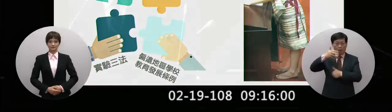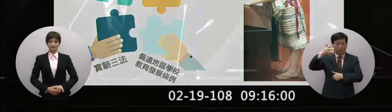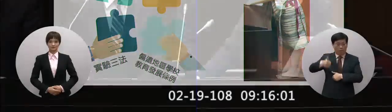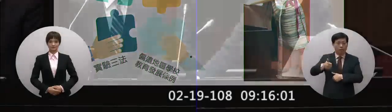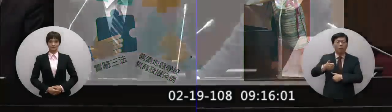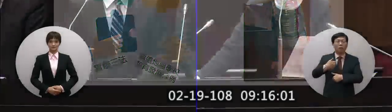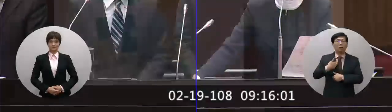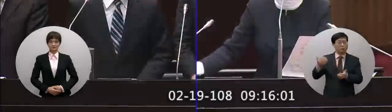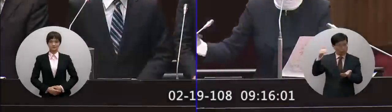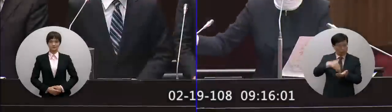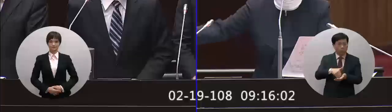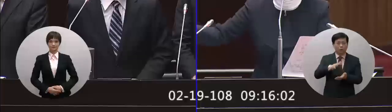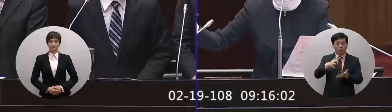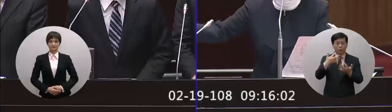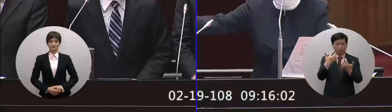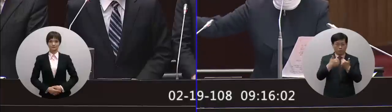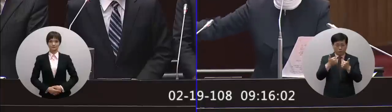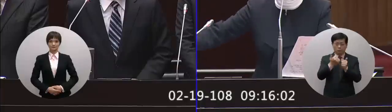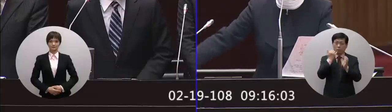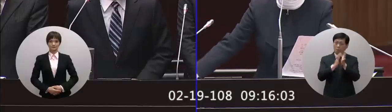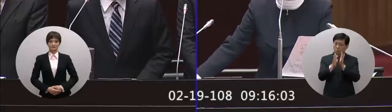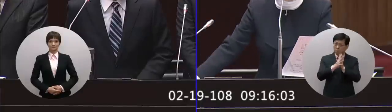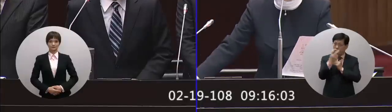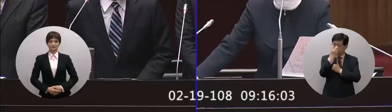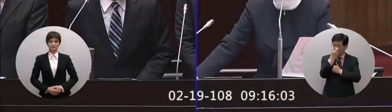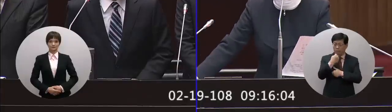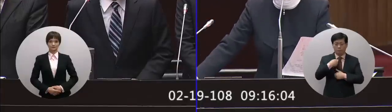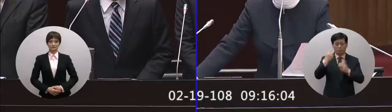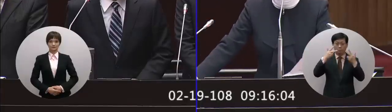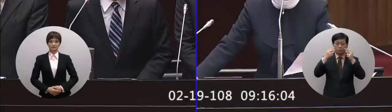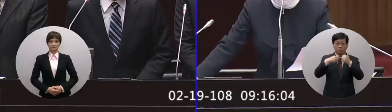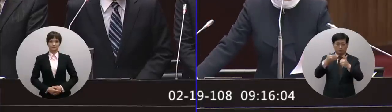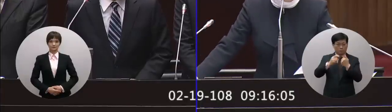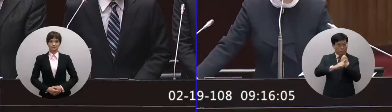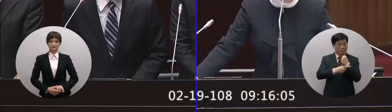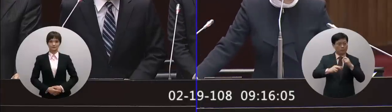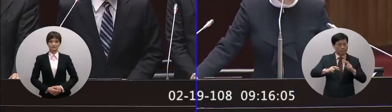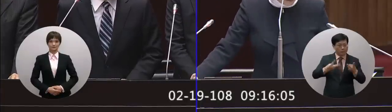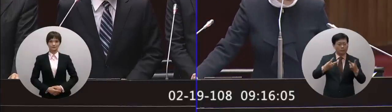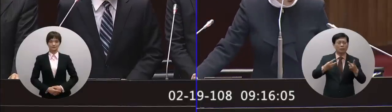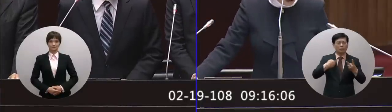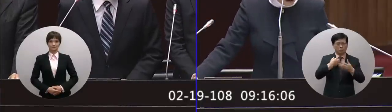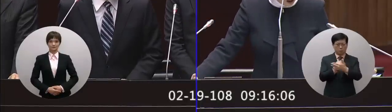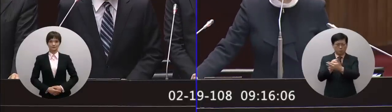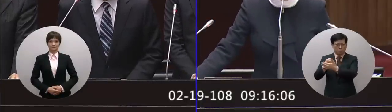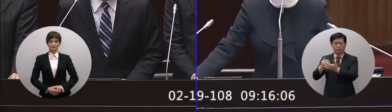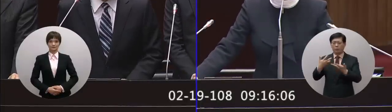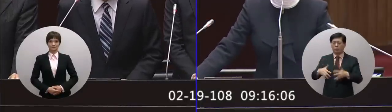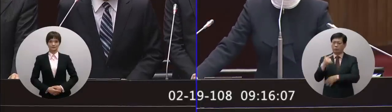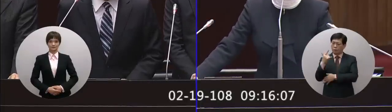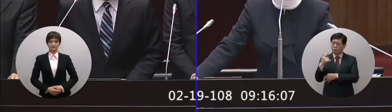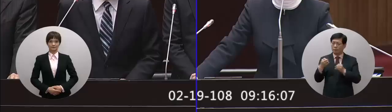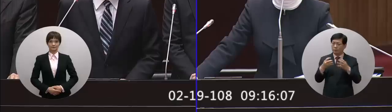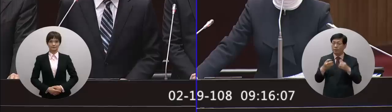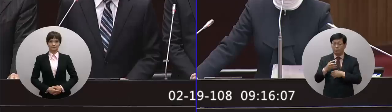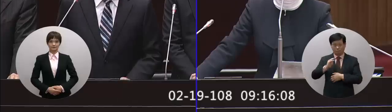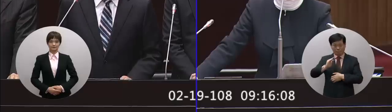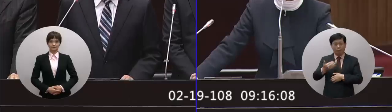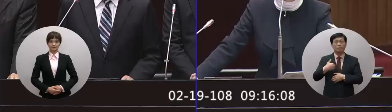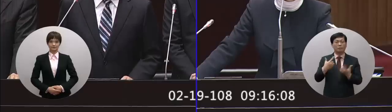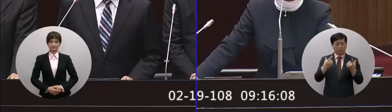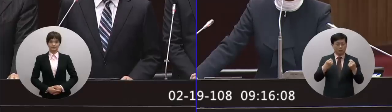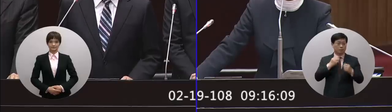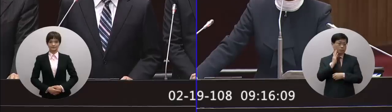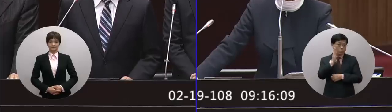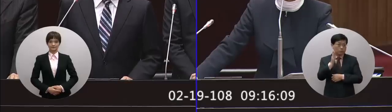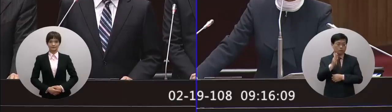所以我终于有机会排审原住民教育法的修订。虽然我们保留了非常多待讨论的条文，但是也非